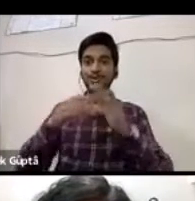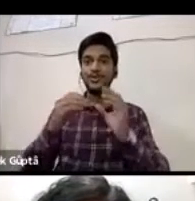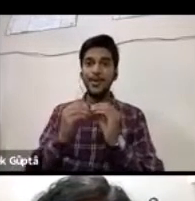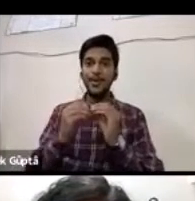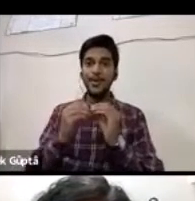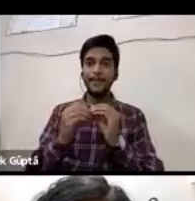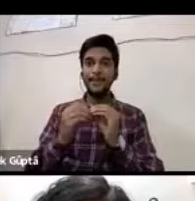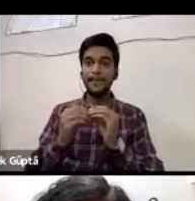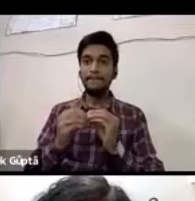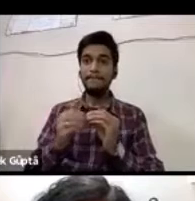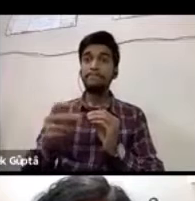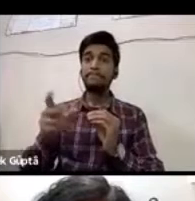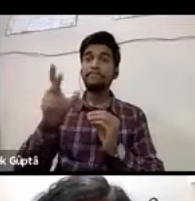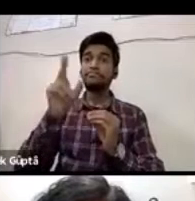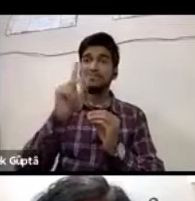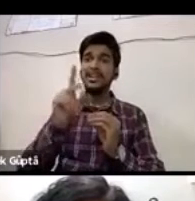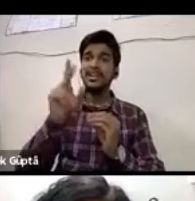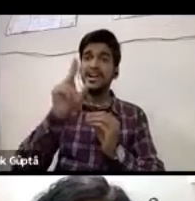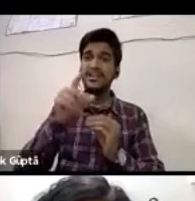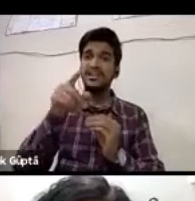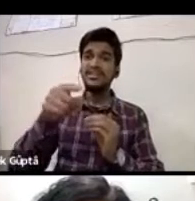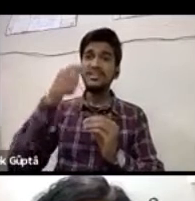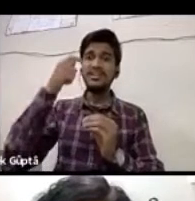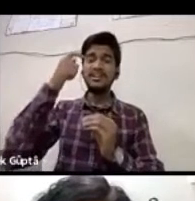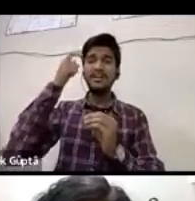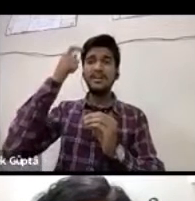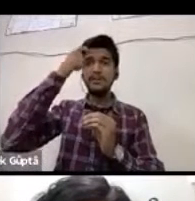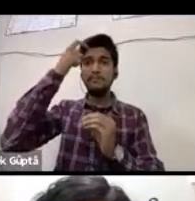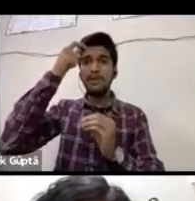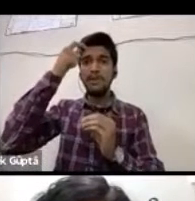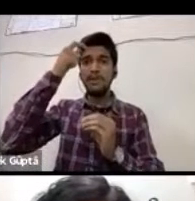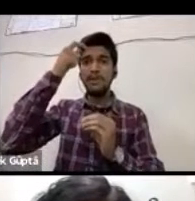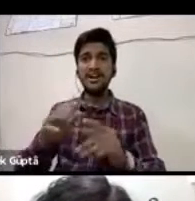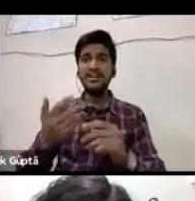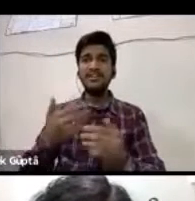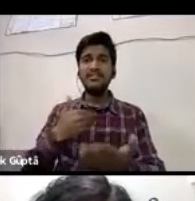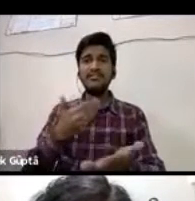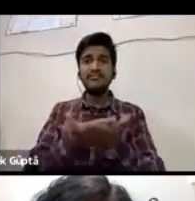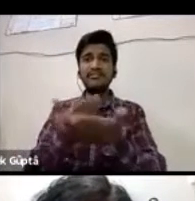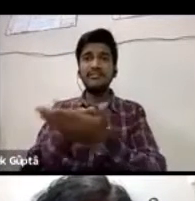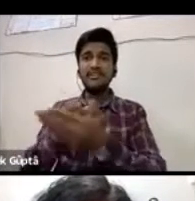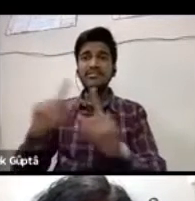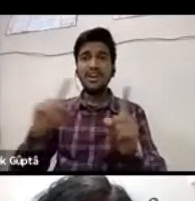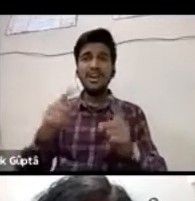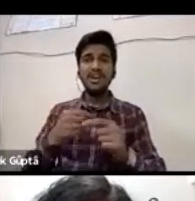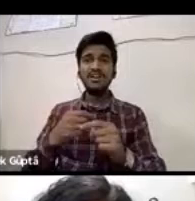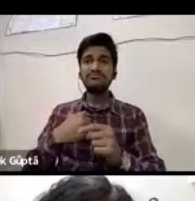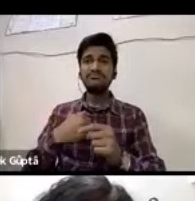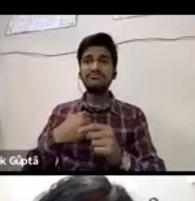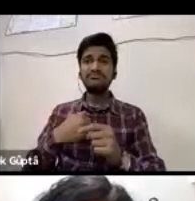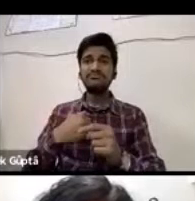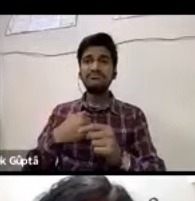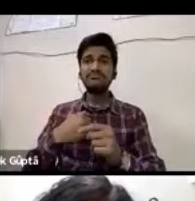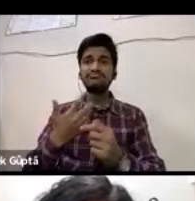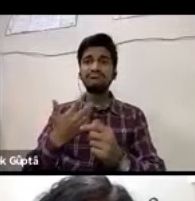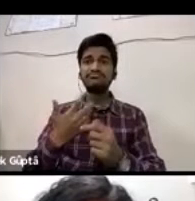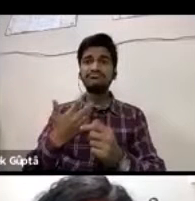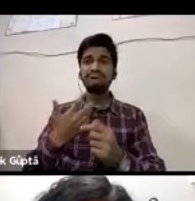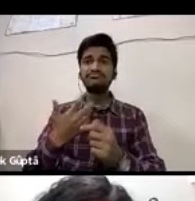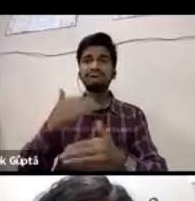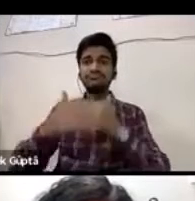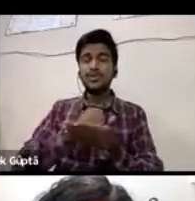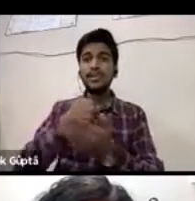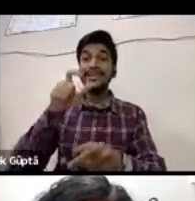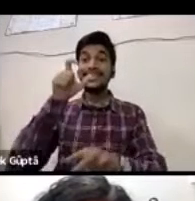अगेन आई वॉज वेल अमंगस्ट द टॉप परफॉर्मर्स इन द क्लास, बट अगेन वही क्वेश्चन आया ऑर्गेनाइजेशन के